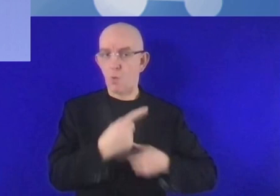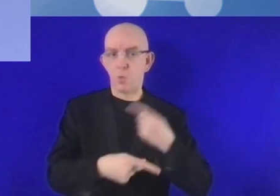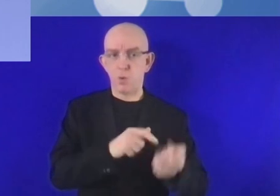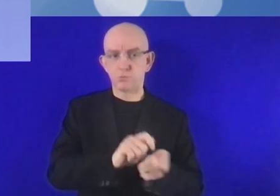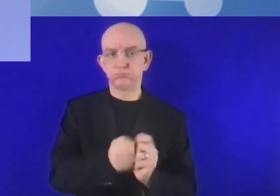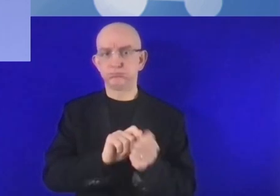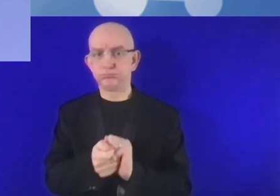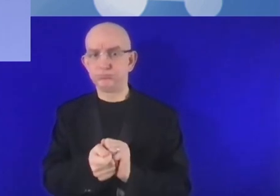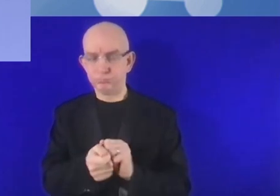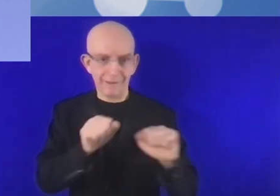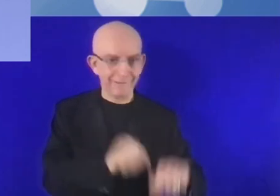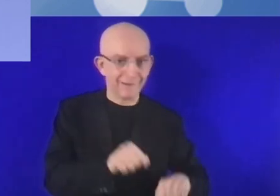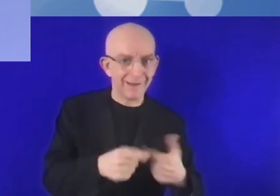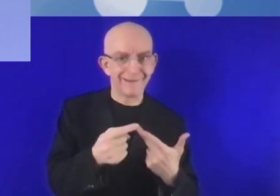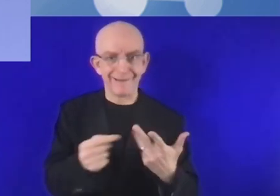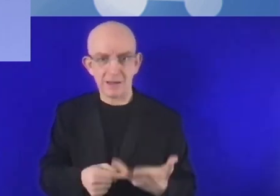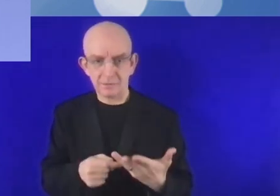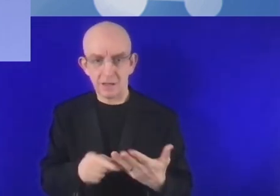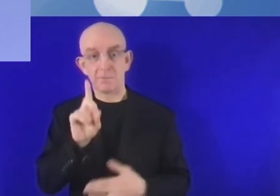Radzą sobie doskonale na własną rękę.